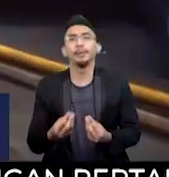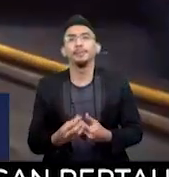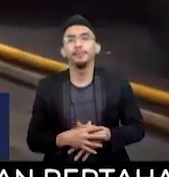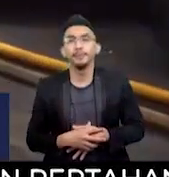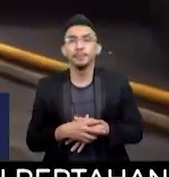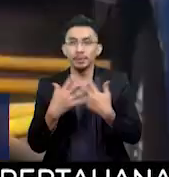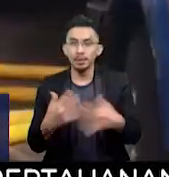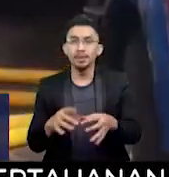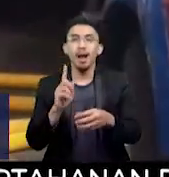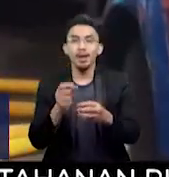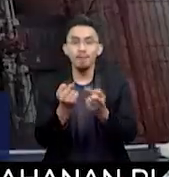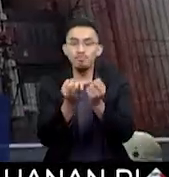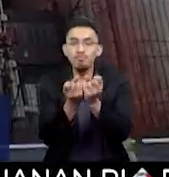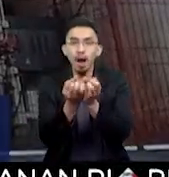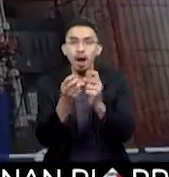busa.